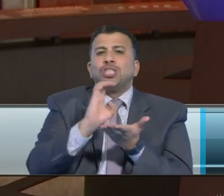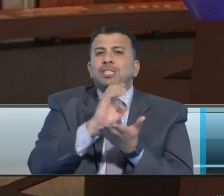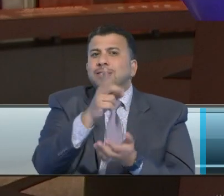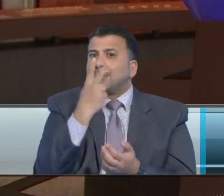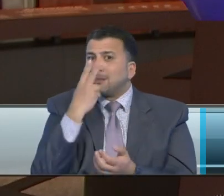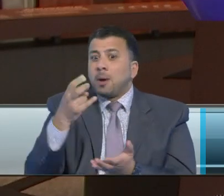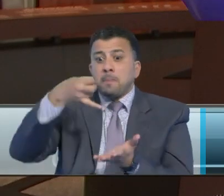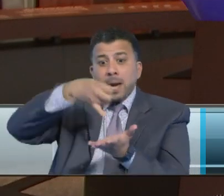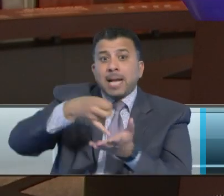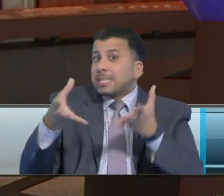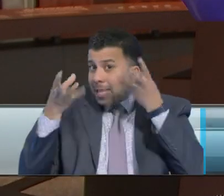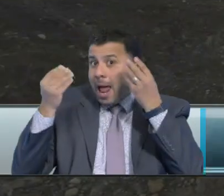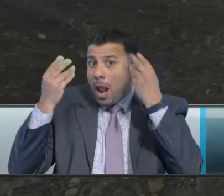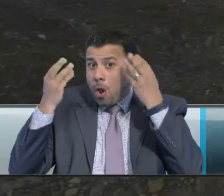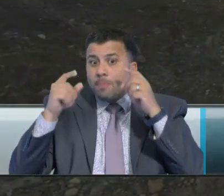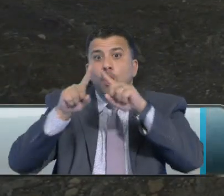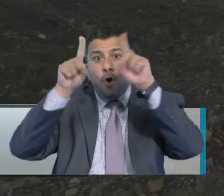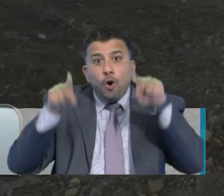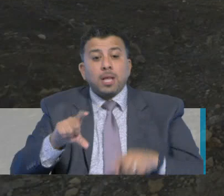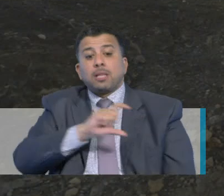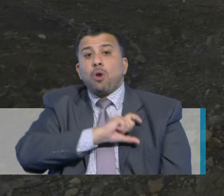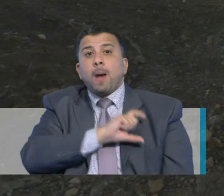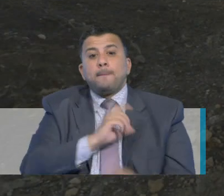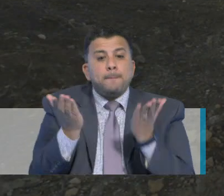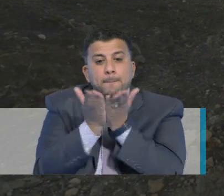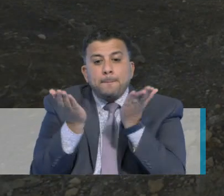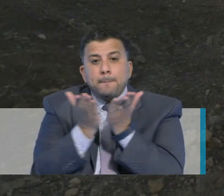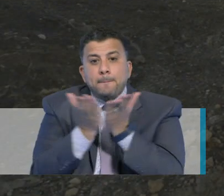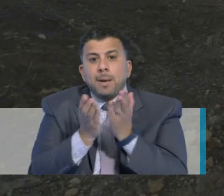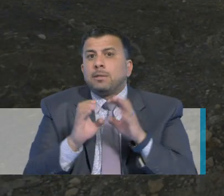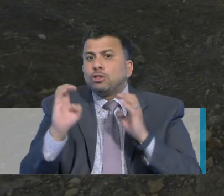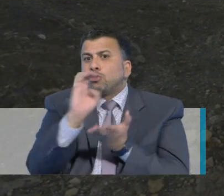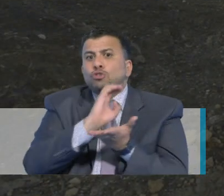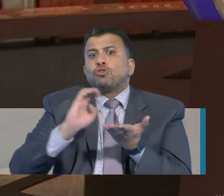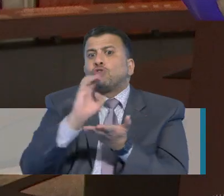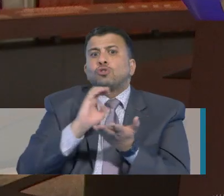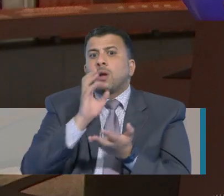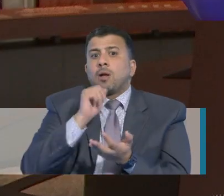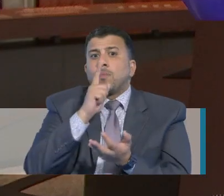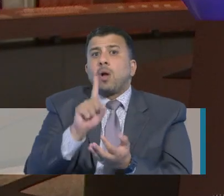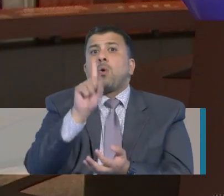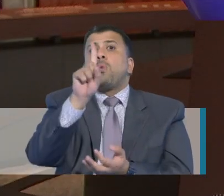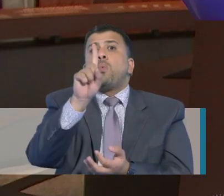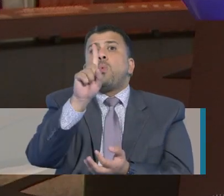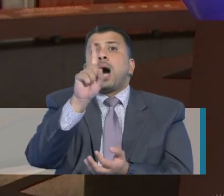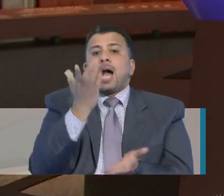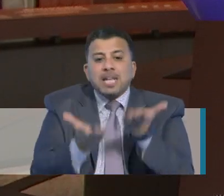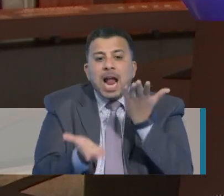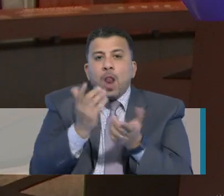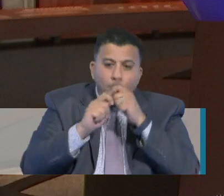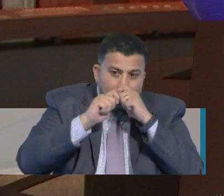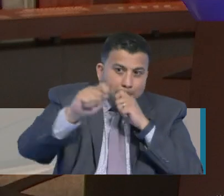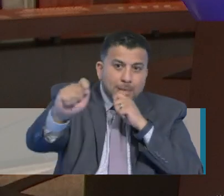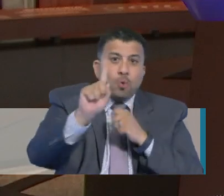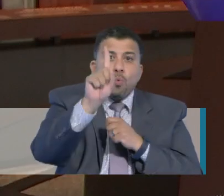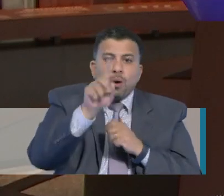مركز تعلم بالإضافة الى غرف تعليمية لطلاب المدارس وممشى جيولوجي عبارة عن 1 كيلومتر تقريبا